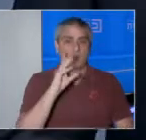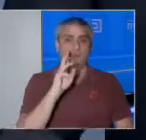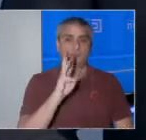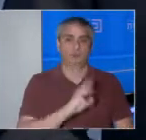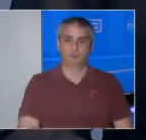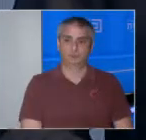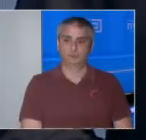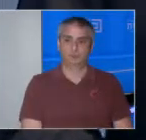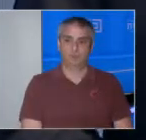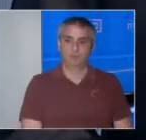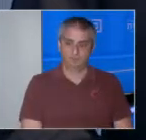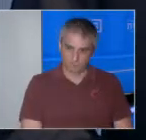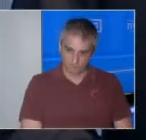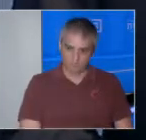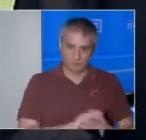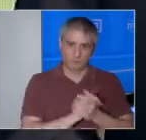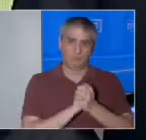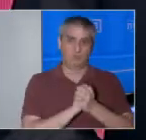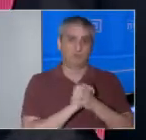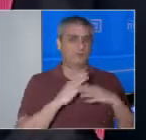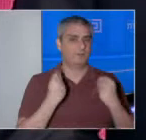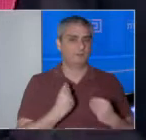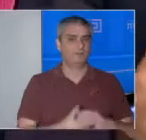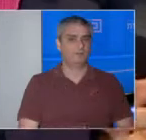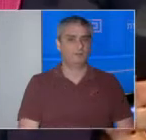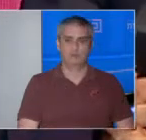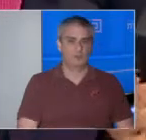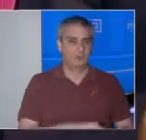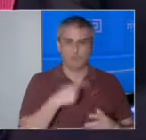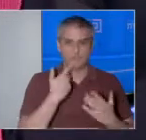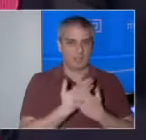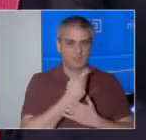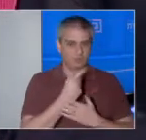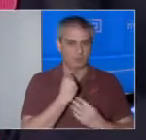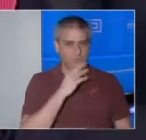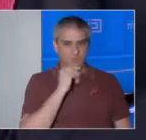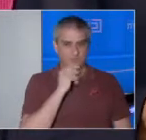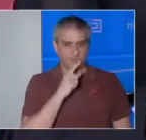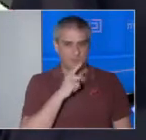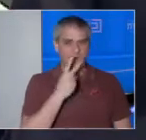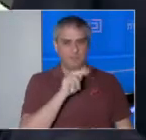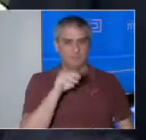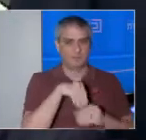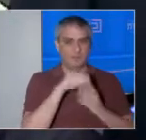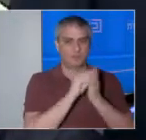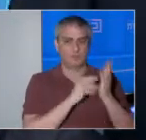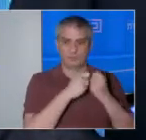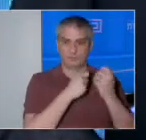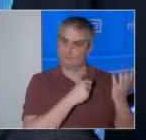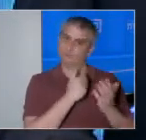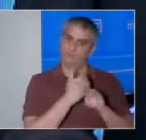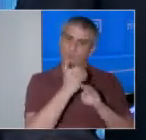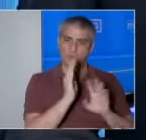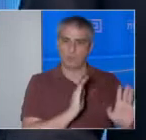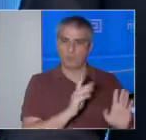שלום. שלום וברכה, ערב טוב. ערב טוב, לא ציינתי את חדש סתם, נדבר על העניינים ברשימה המשותפת